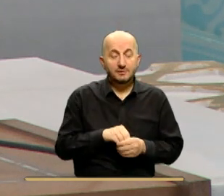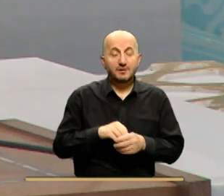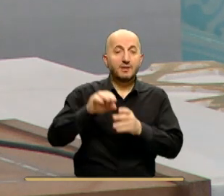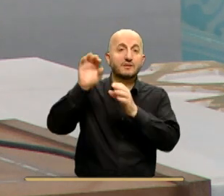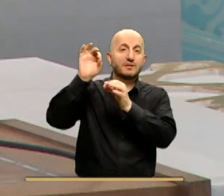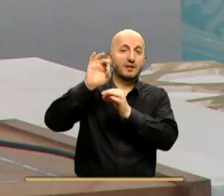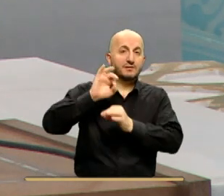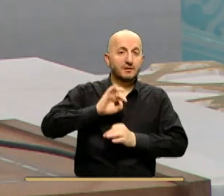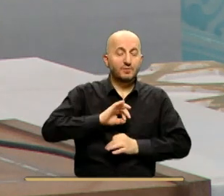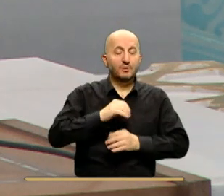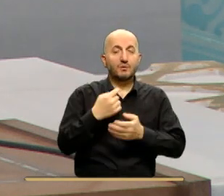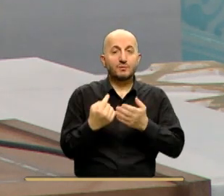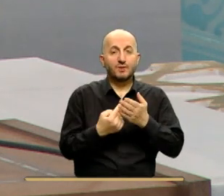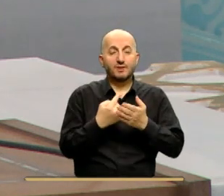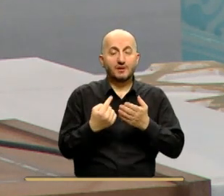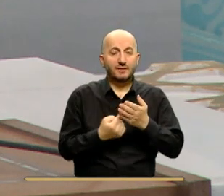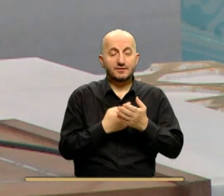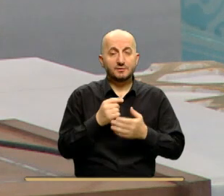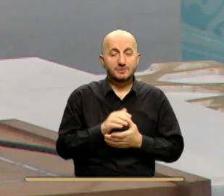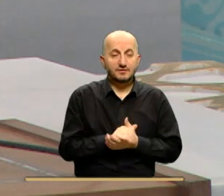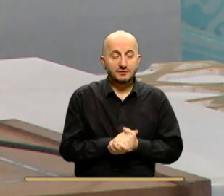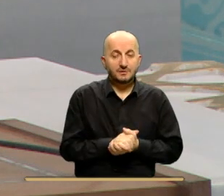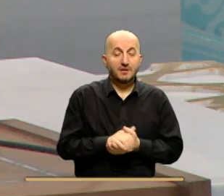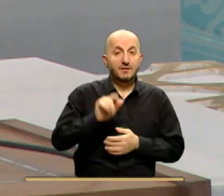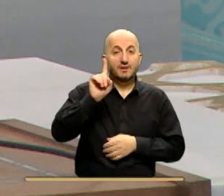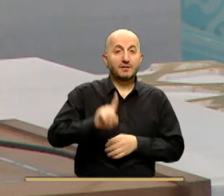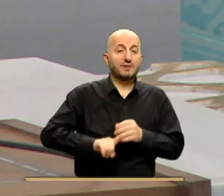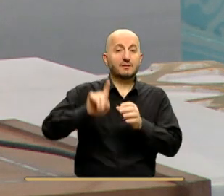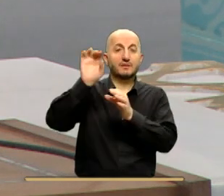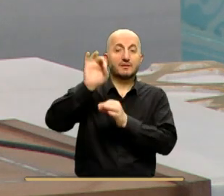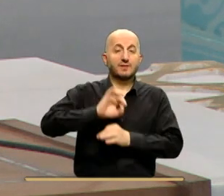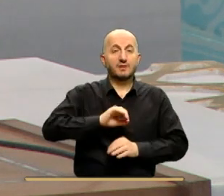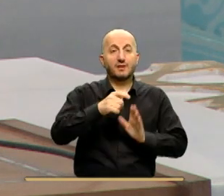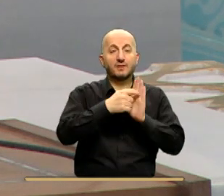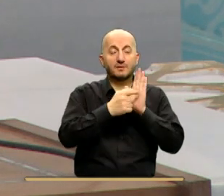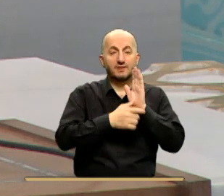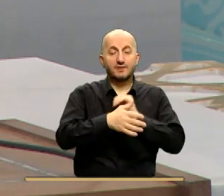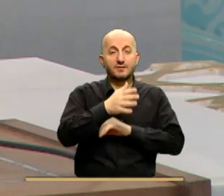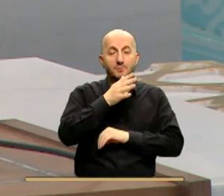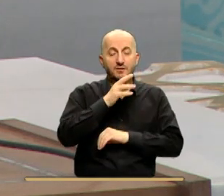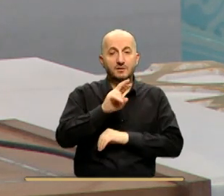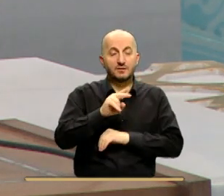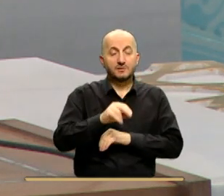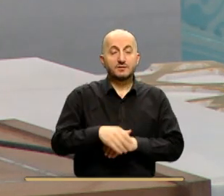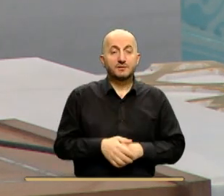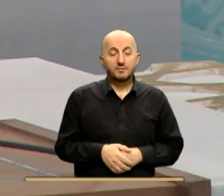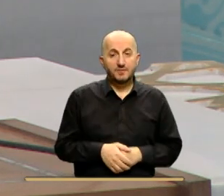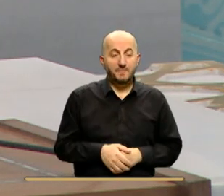nazil olan Kur'an-ı Hakîm'in ilk inen ayetleri bildiğiniz gibi İkra,